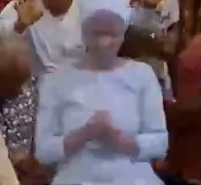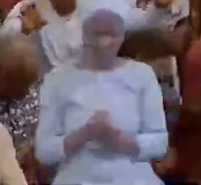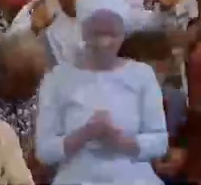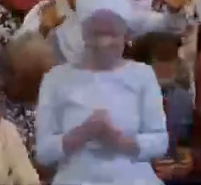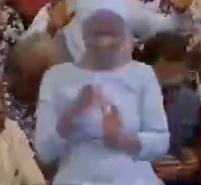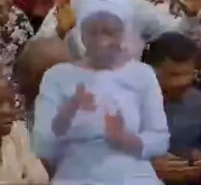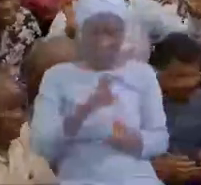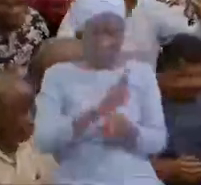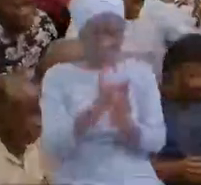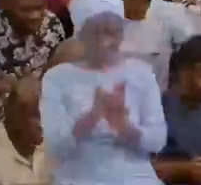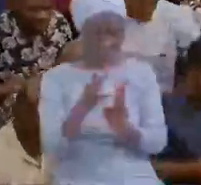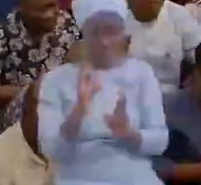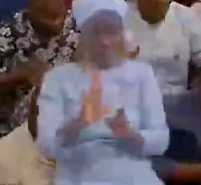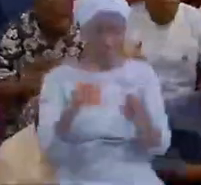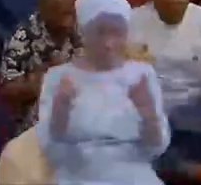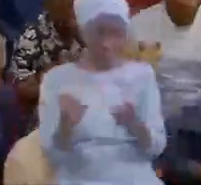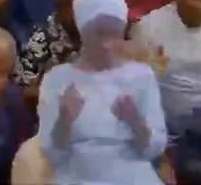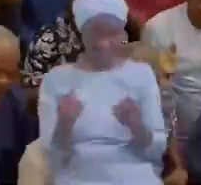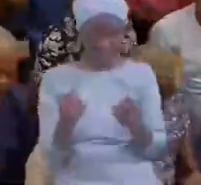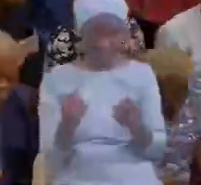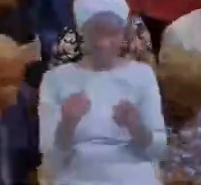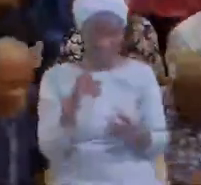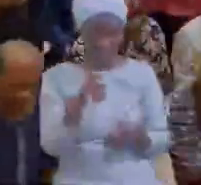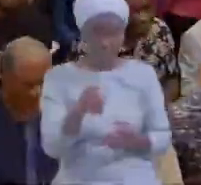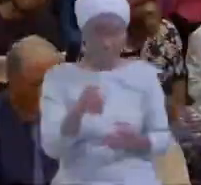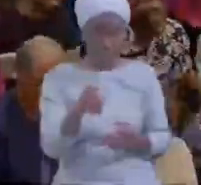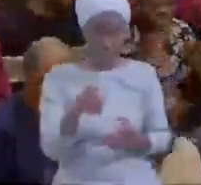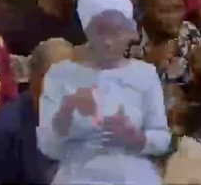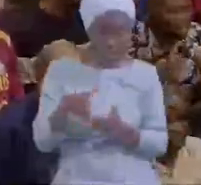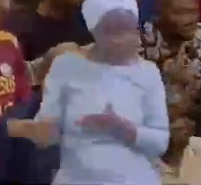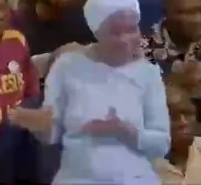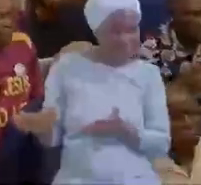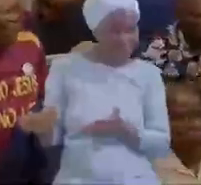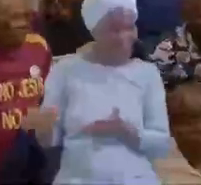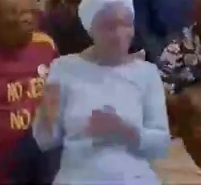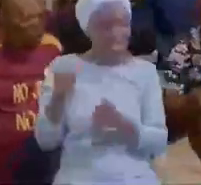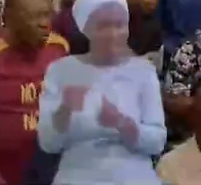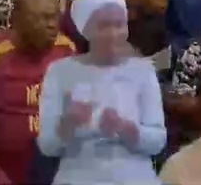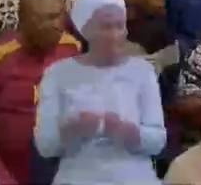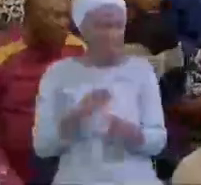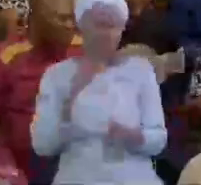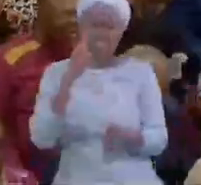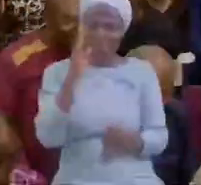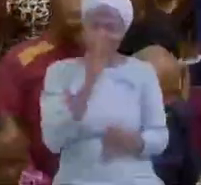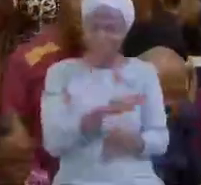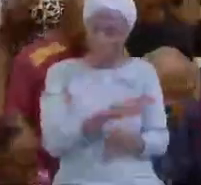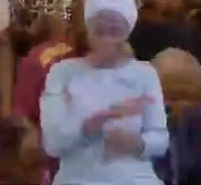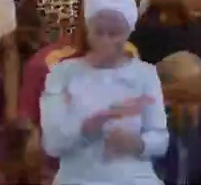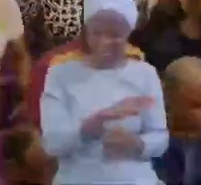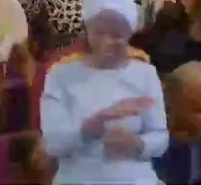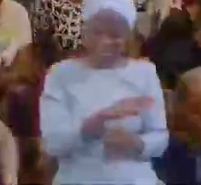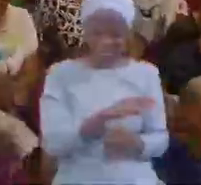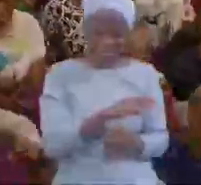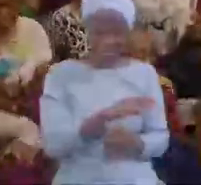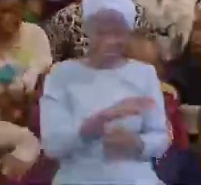Vous repentez de tout péché. Vous rejetez toutes mauvaises choses. Vous vous